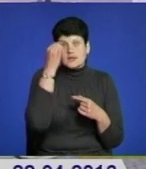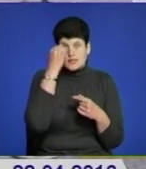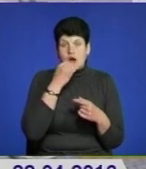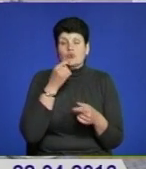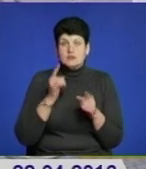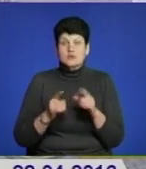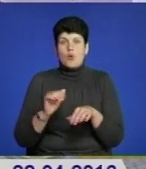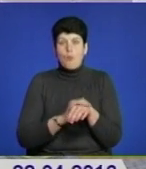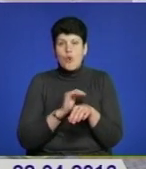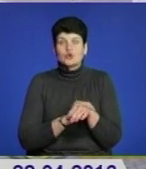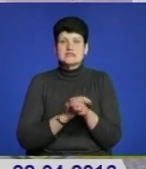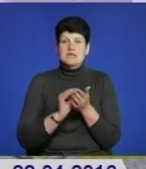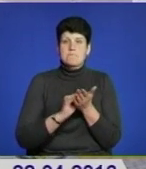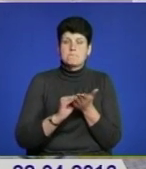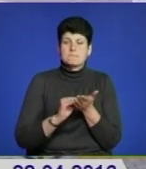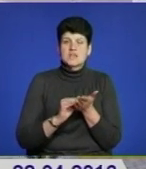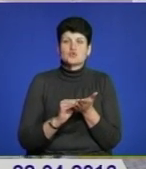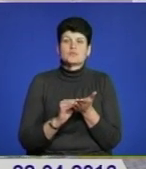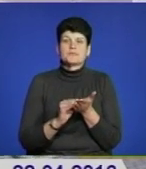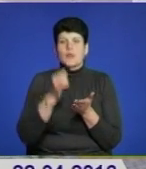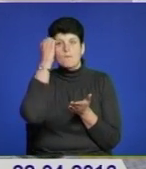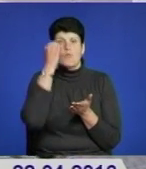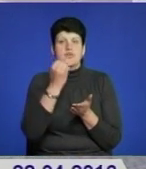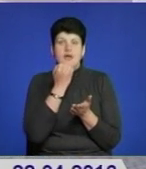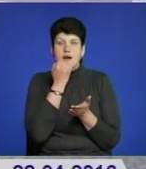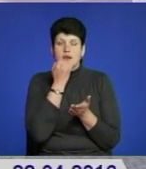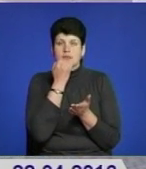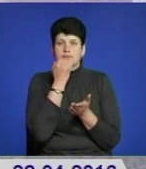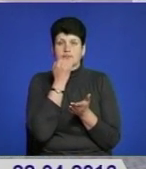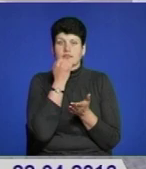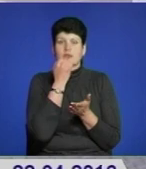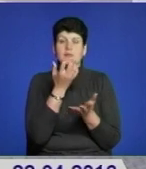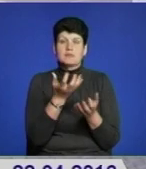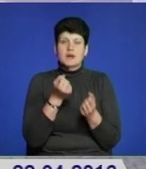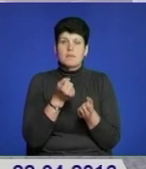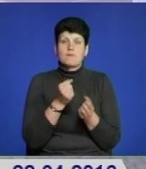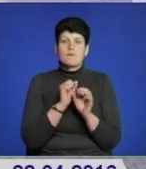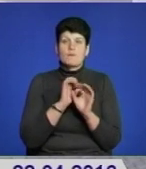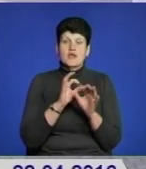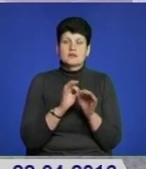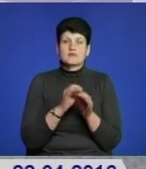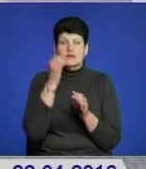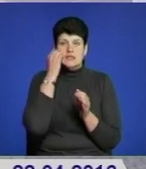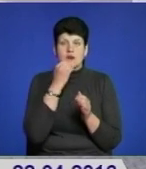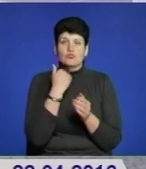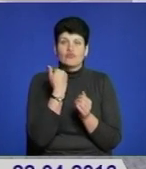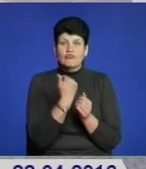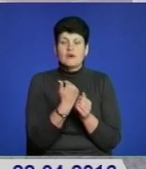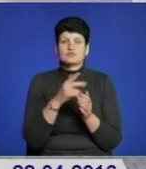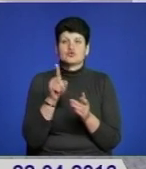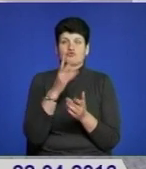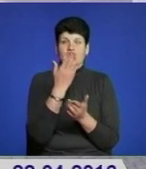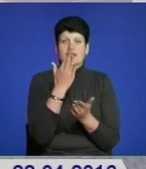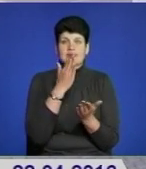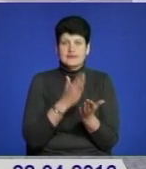кажуть, молодці, пишуть якби подяки. От, ми відбираємо пояснення, вони пишуть подяки, дякуємо вам, от, що ви є, що